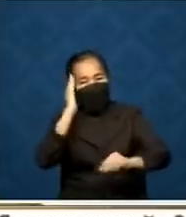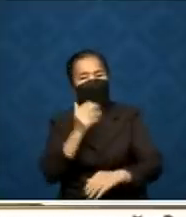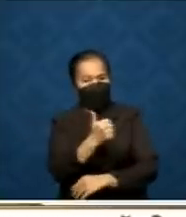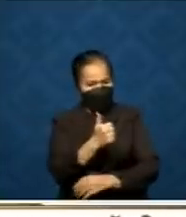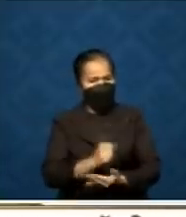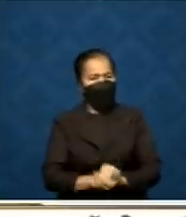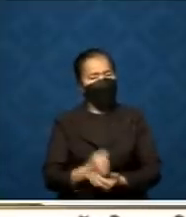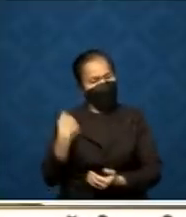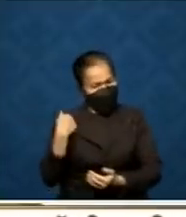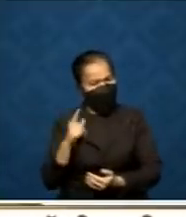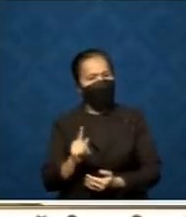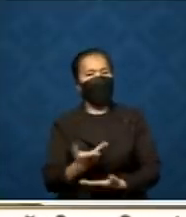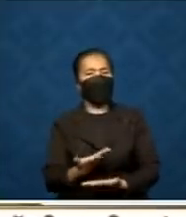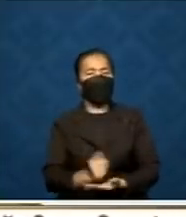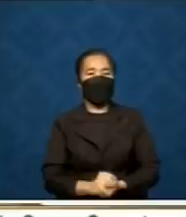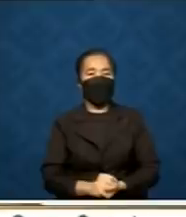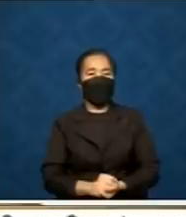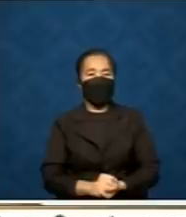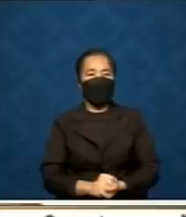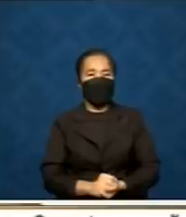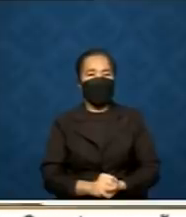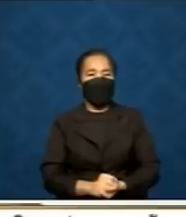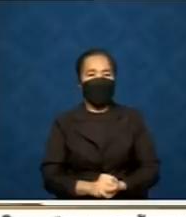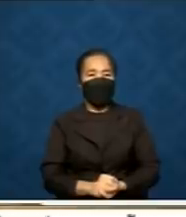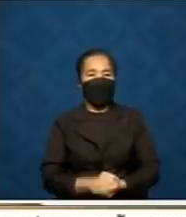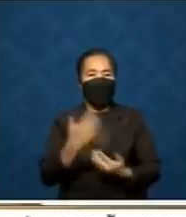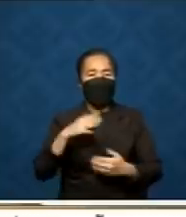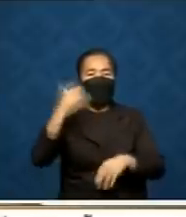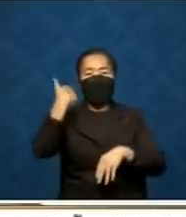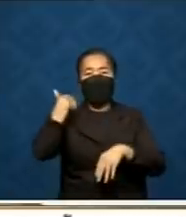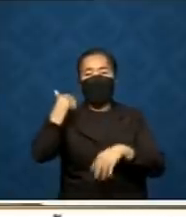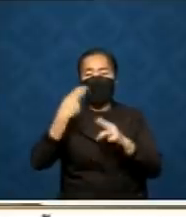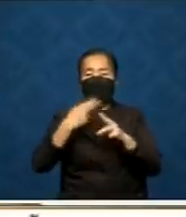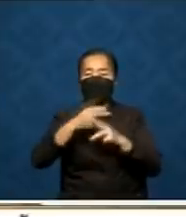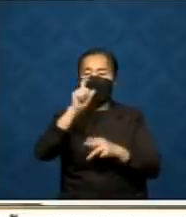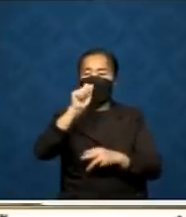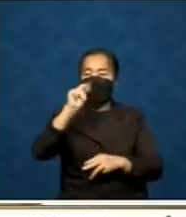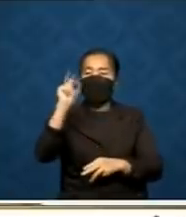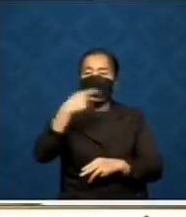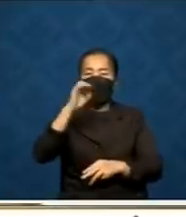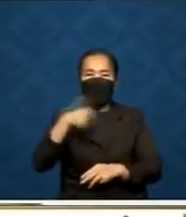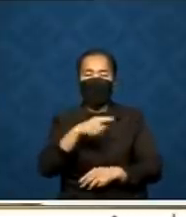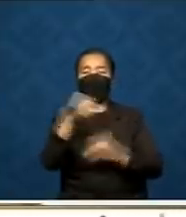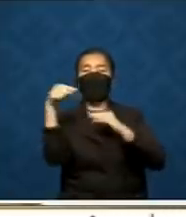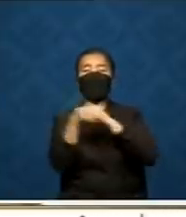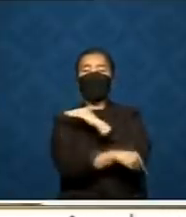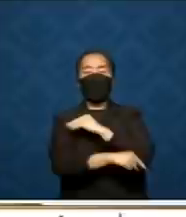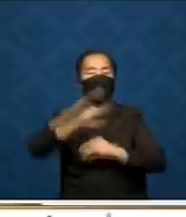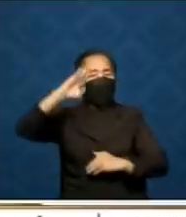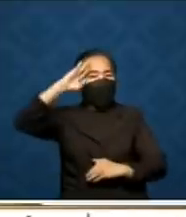ถ้ามันได้อีกตั้งหลายตัวน่ะขออนุดิษฐ์นาครทัพก็บอกว่าโกงในความทัพอากาศ